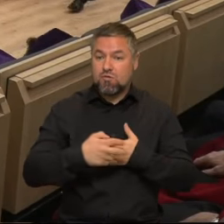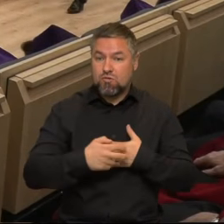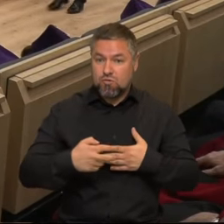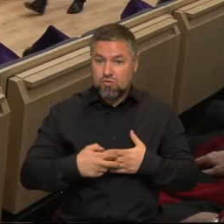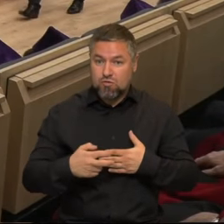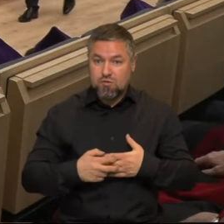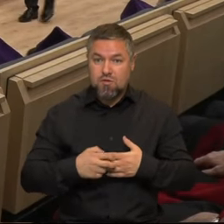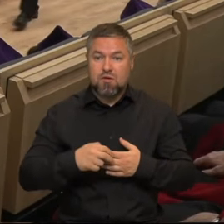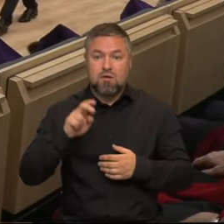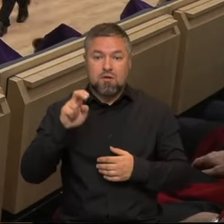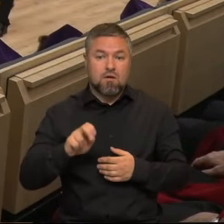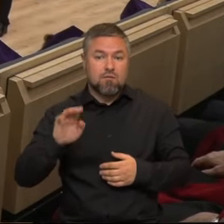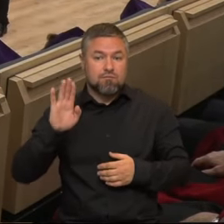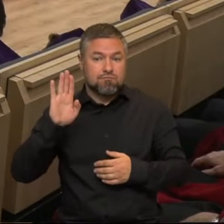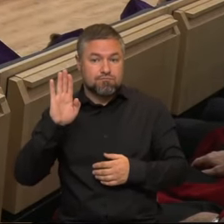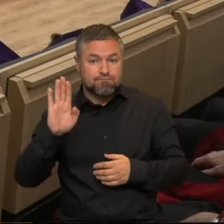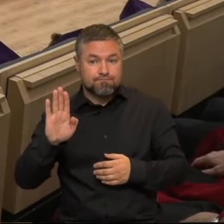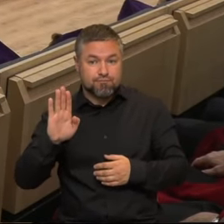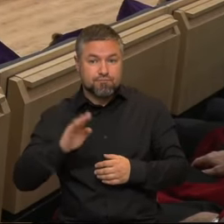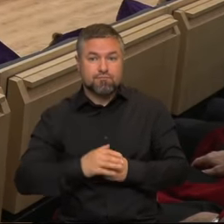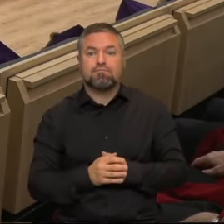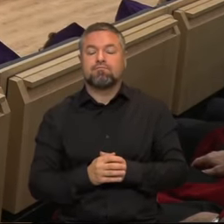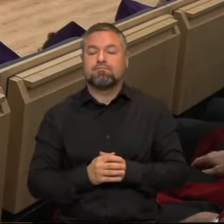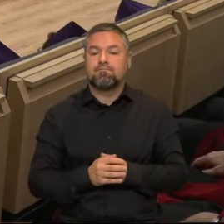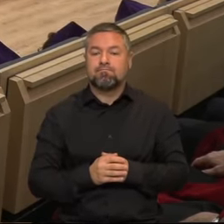doktor habilitowana